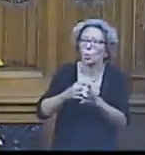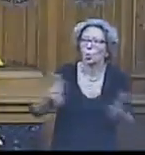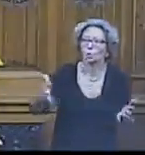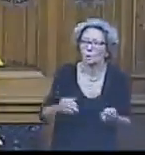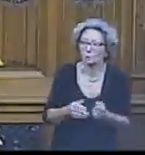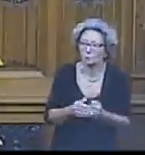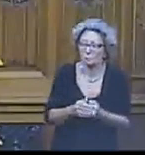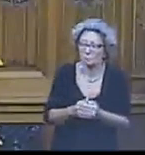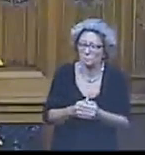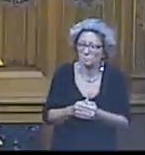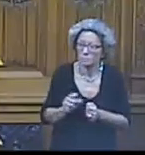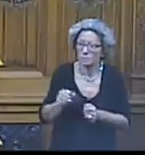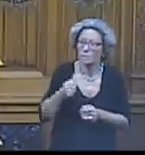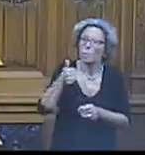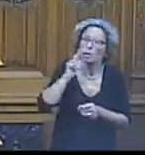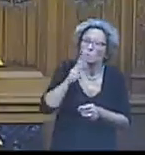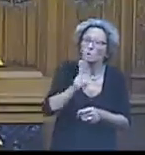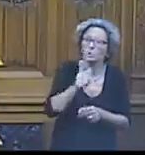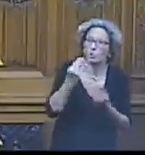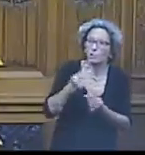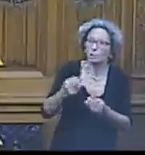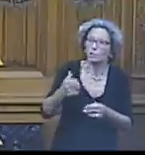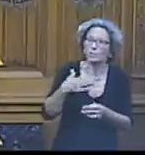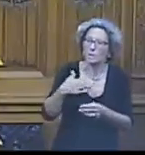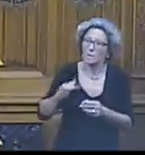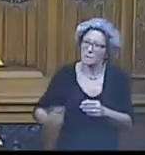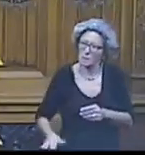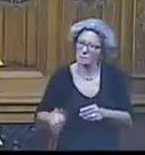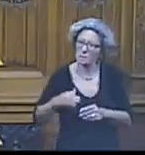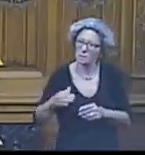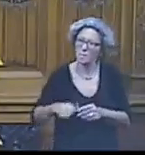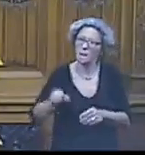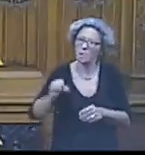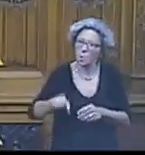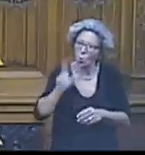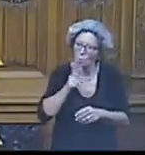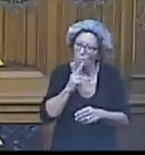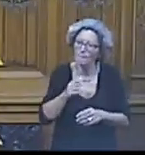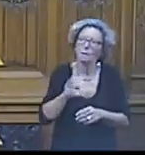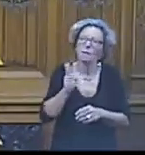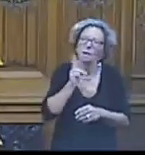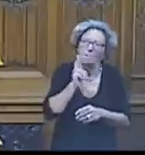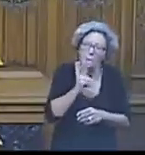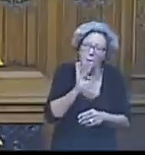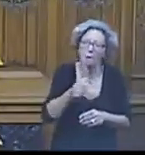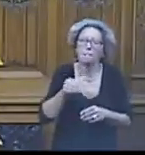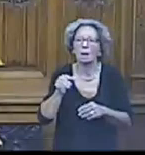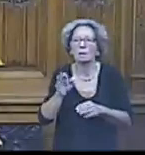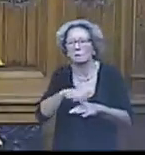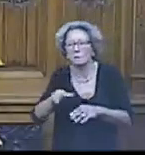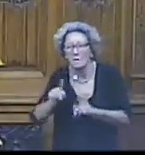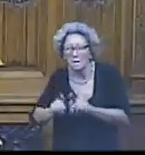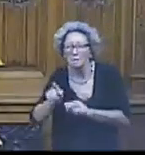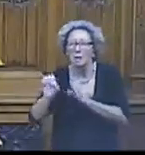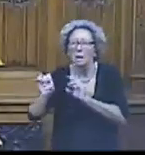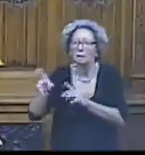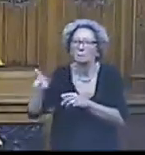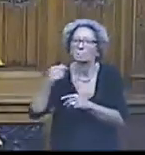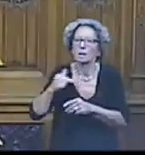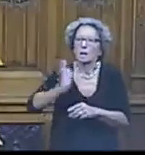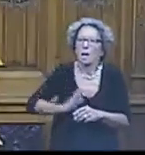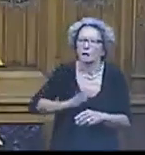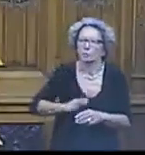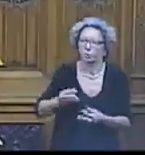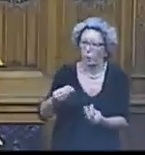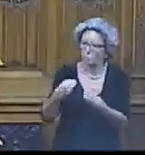noch ein Wort zu Werten. Wie ich ein Kind war, haben wir meine Mutter, meine Oma, meine Kindergärtnerinnen, meine Lehrerinnen versucht, Anstand zu vermitteln. Es geht ganz vielen